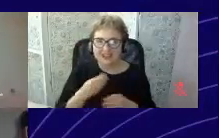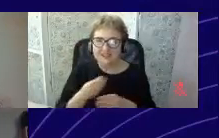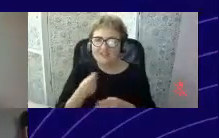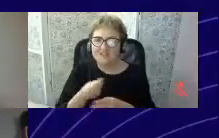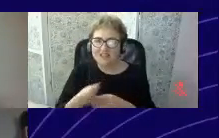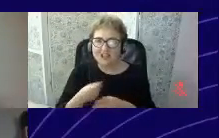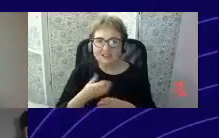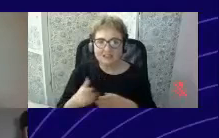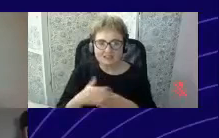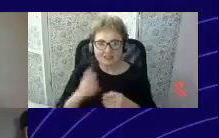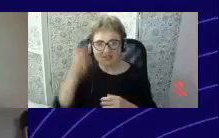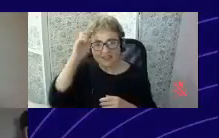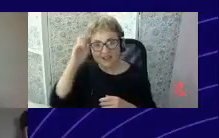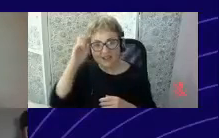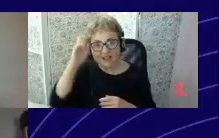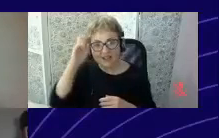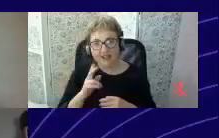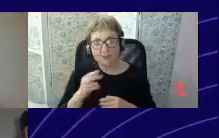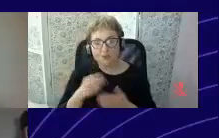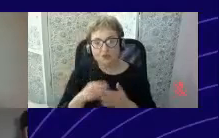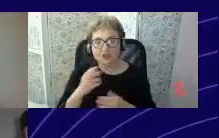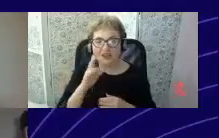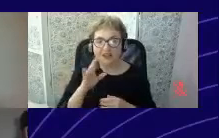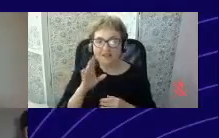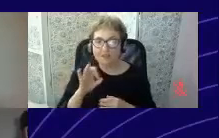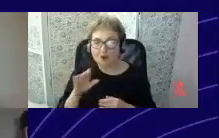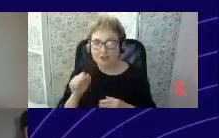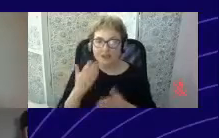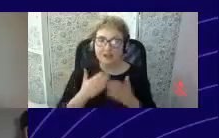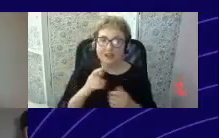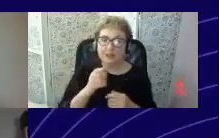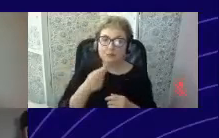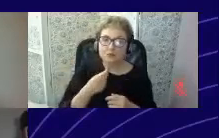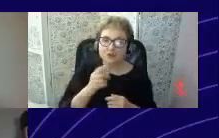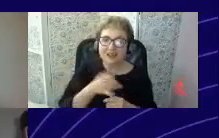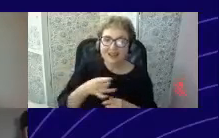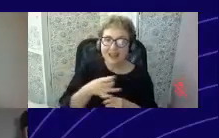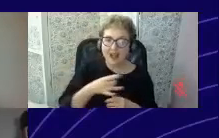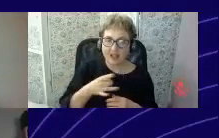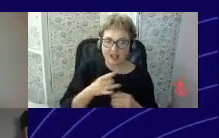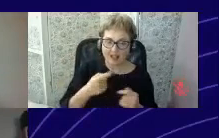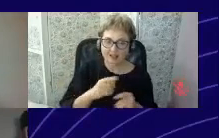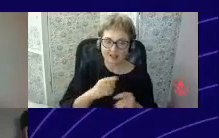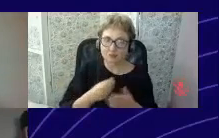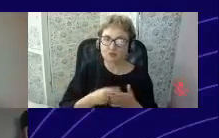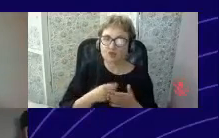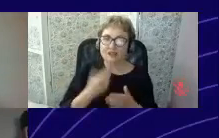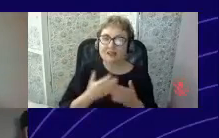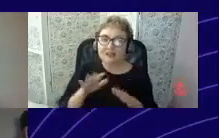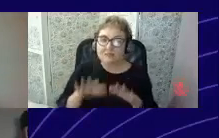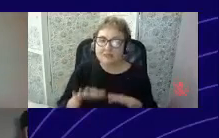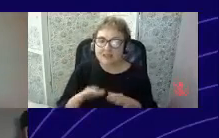это федеральное ассигнование, федеральный бюджет, квота, или это бюджет субъекта, региональный бюджет, или